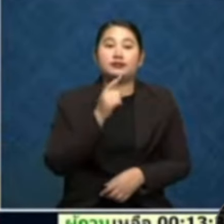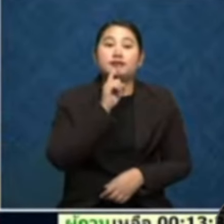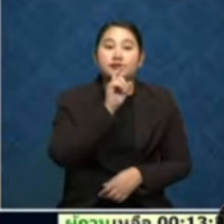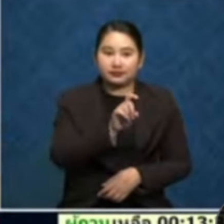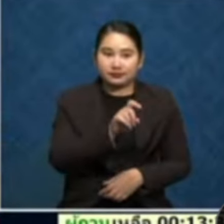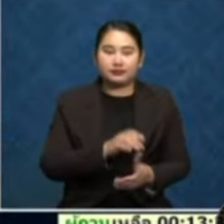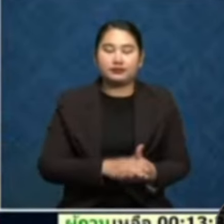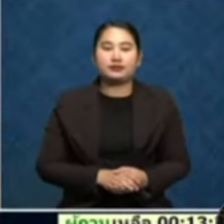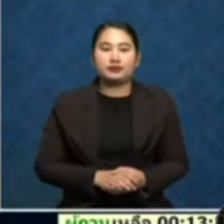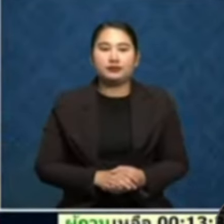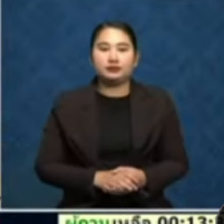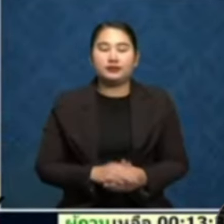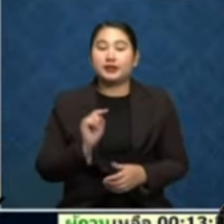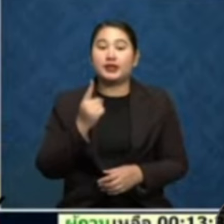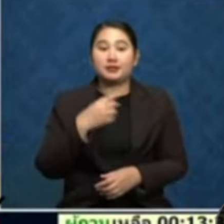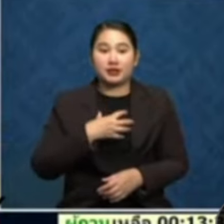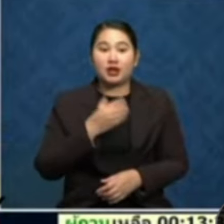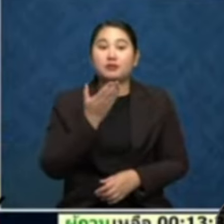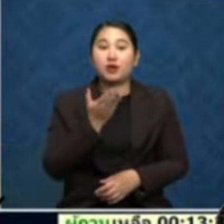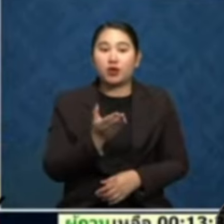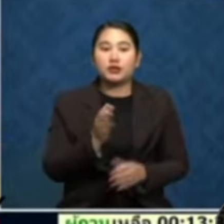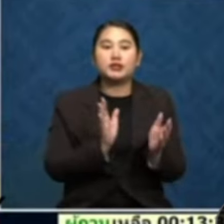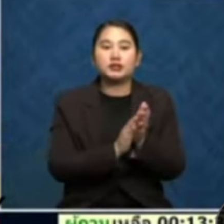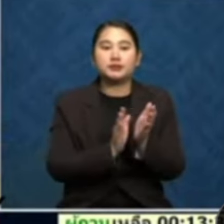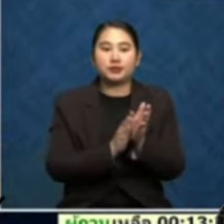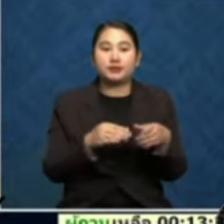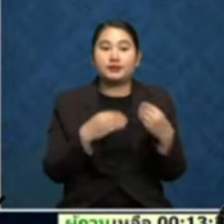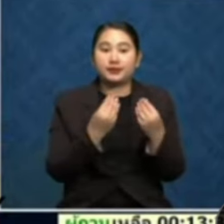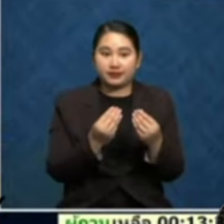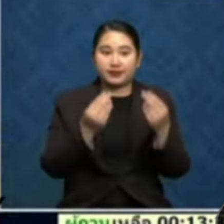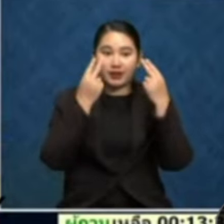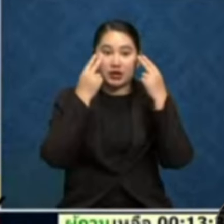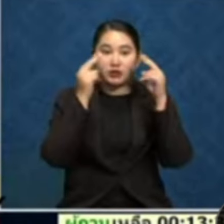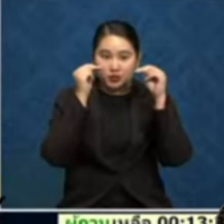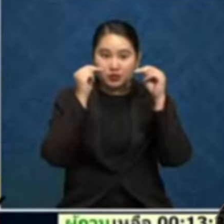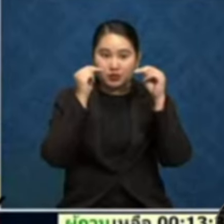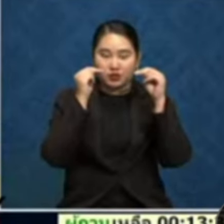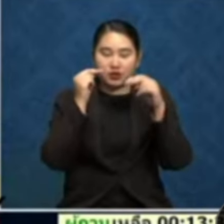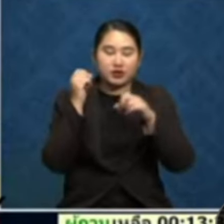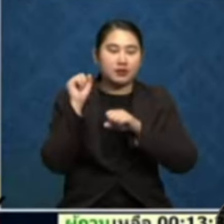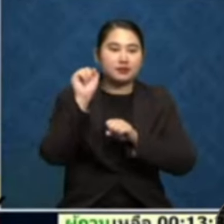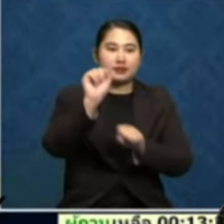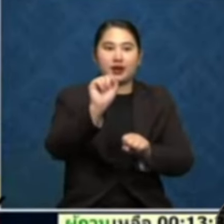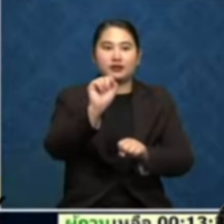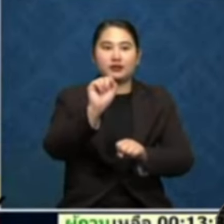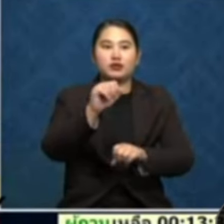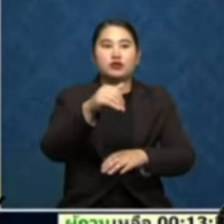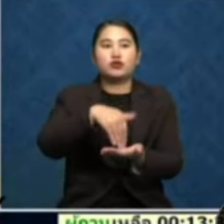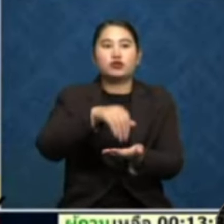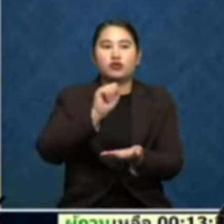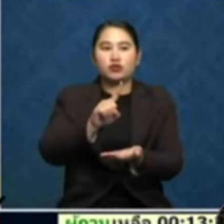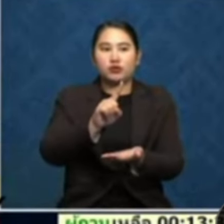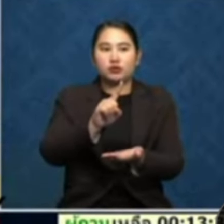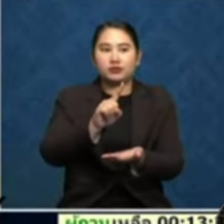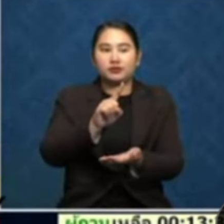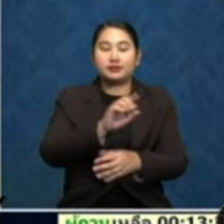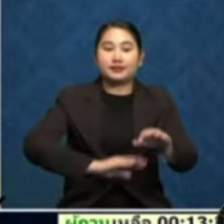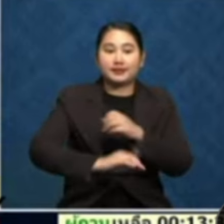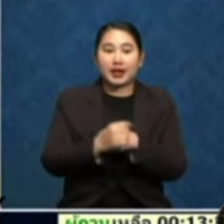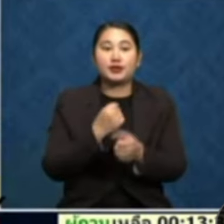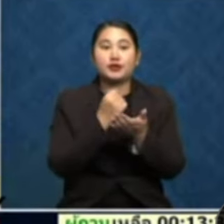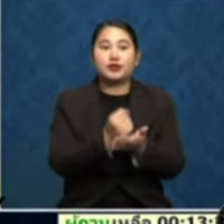ถามก่อนอื่นอยากจะขอกล่าวคำชื่นชมนะครับทางท่านนายกที่ได้ออกคำสั่งแต่งตั้งนะครับศูนย์ปฏิบัติการช่วยเหลือผู้